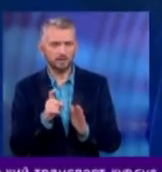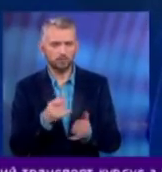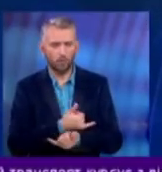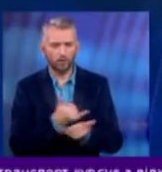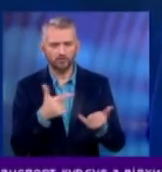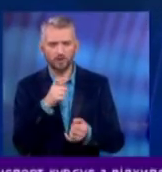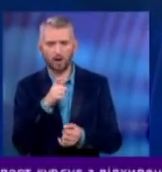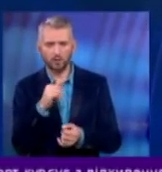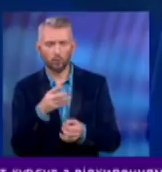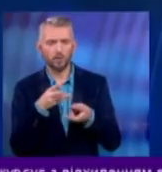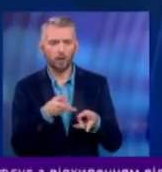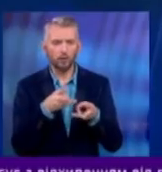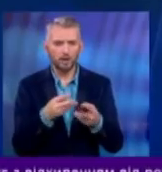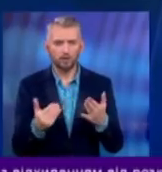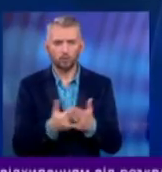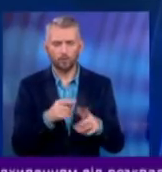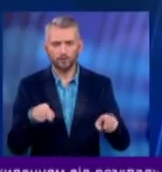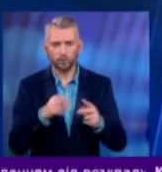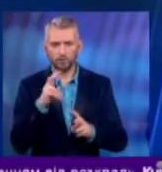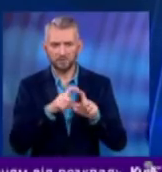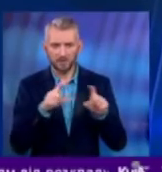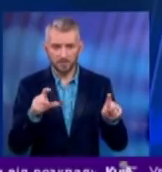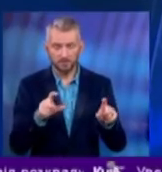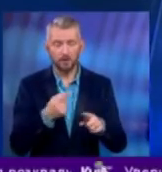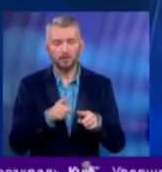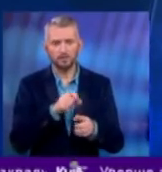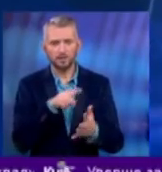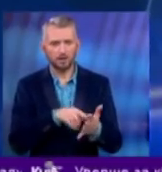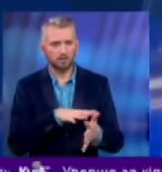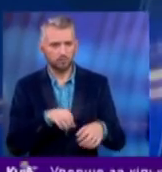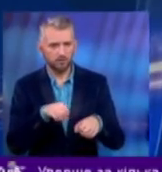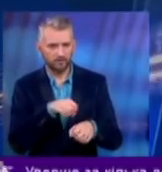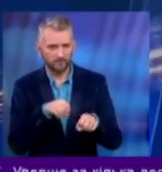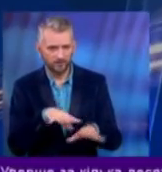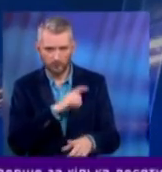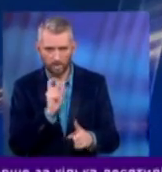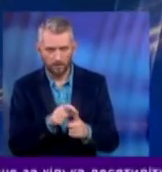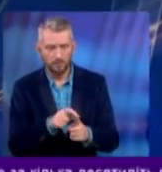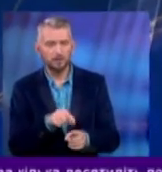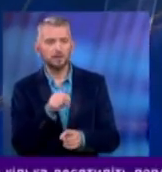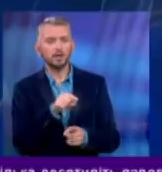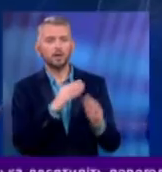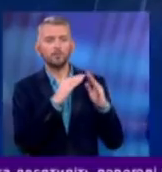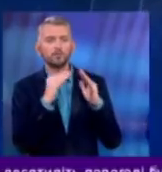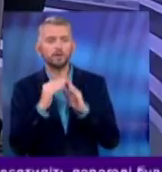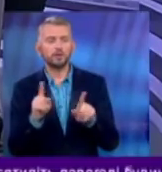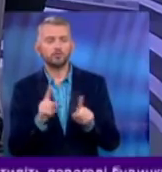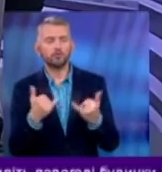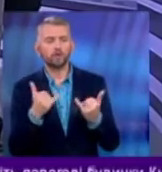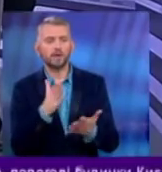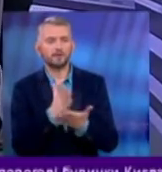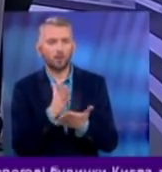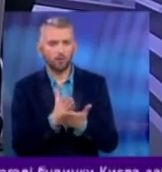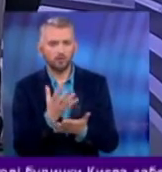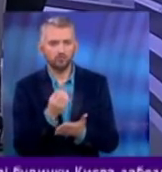газу на котельні новоствореного підприємства «Київтеплоенерго», але це питання було вирішено. І ті будинки, які зараз знаходяться